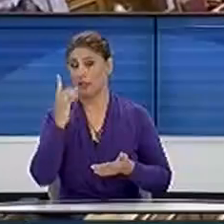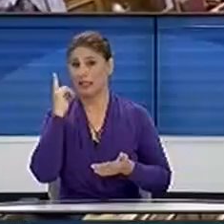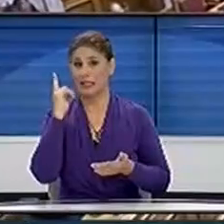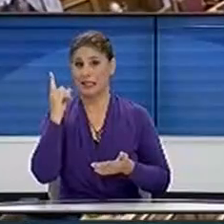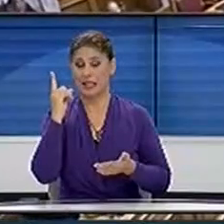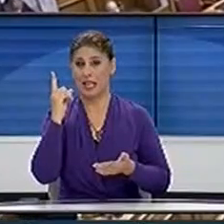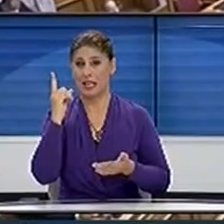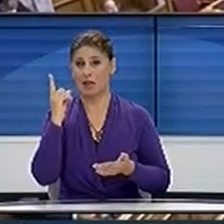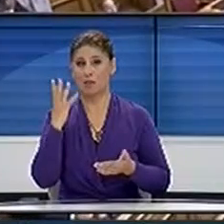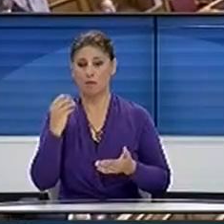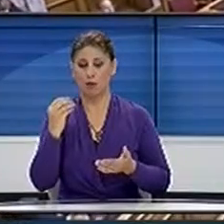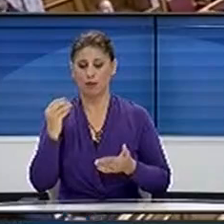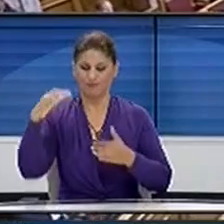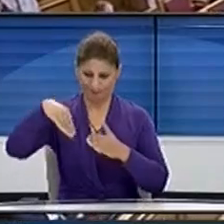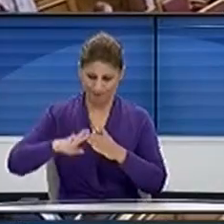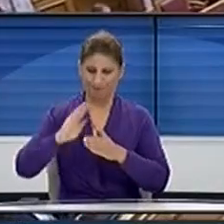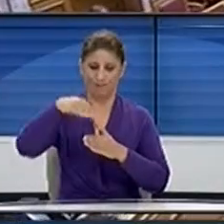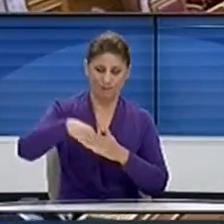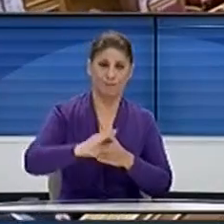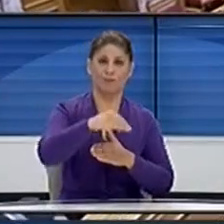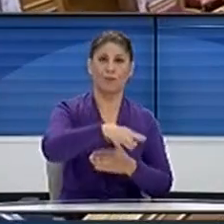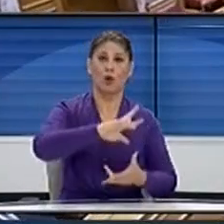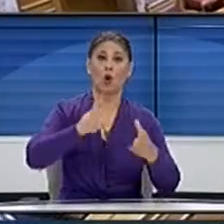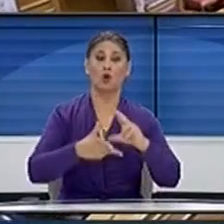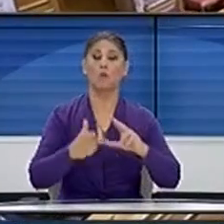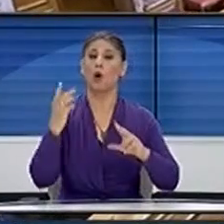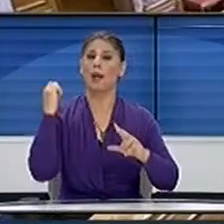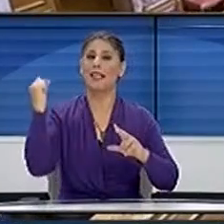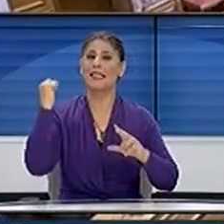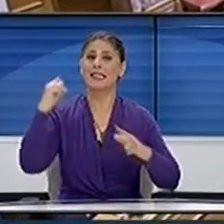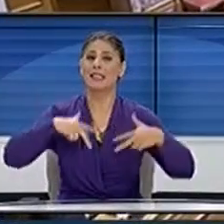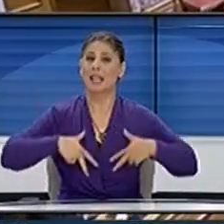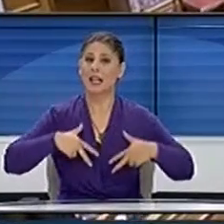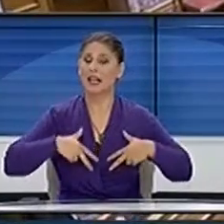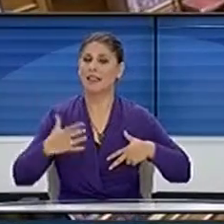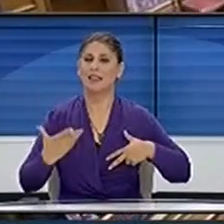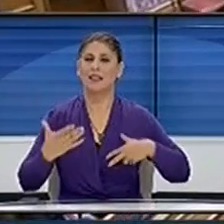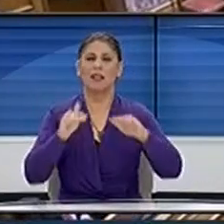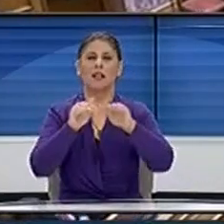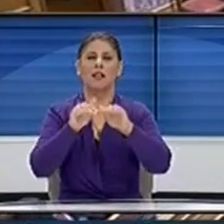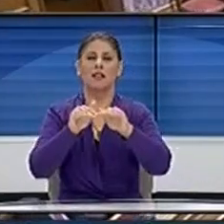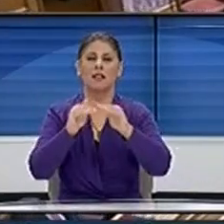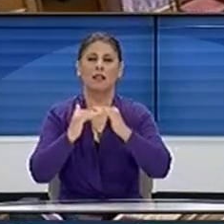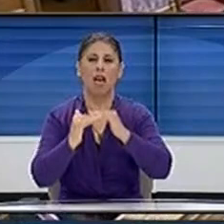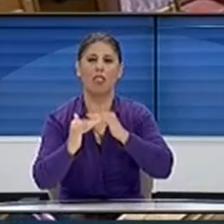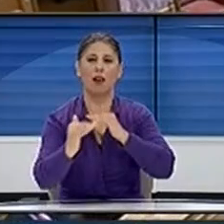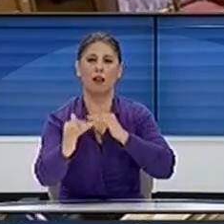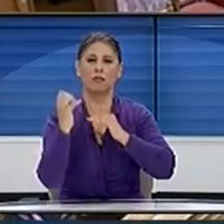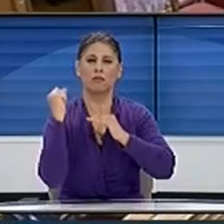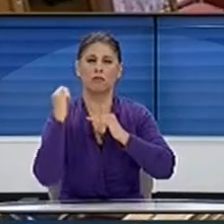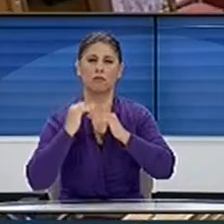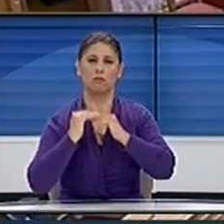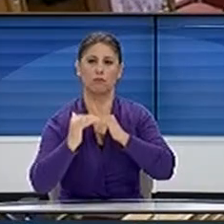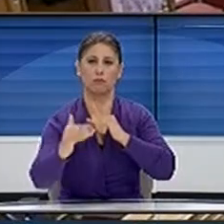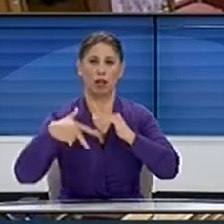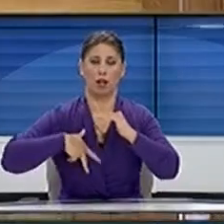έναν πολύ ασταθή κόσμο οι ισχυρές χώρες είναι οι σταθερές χώρες. Και δεν θα